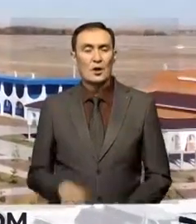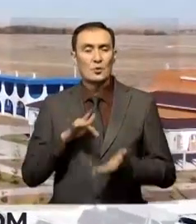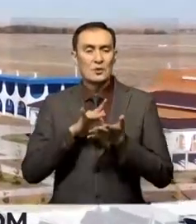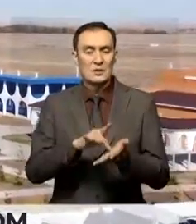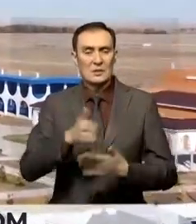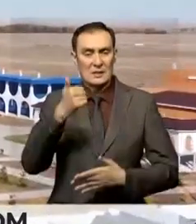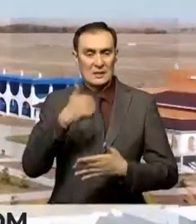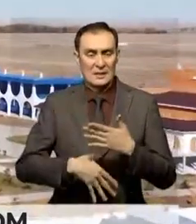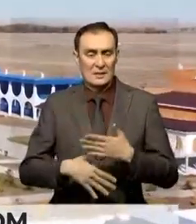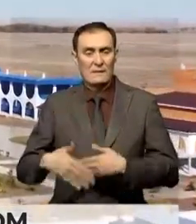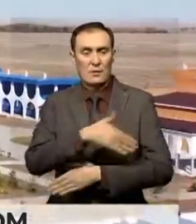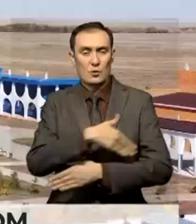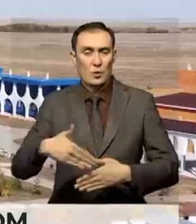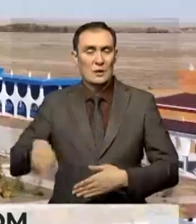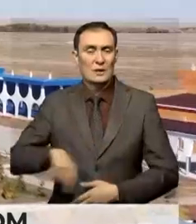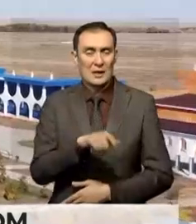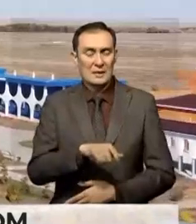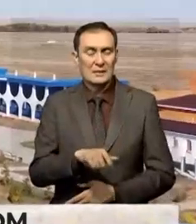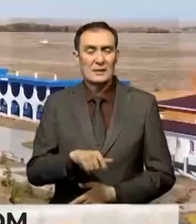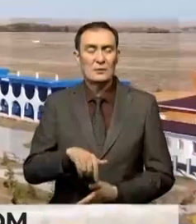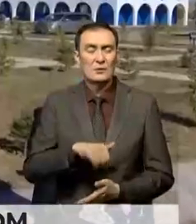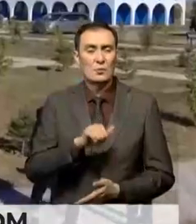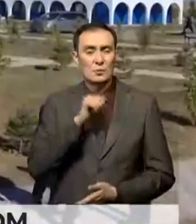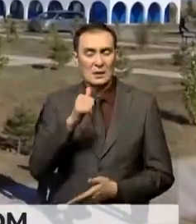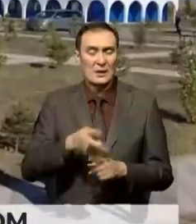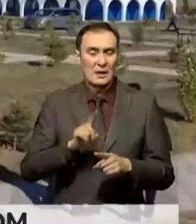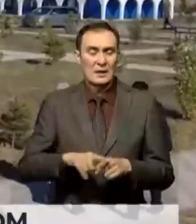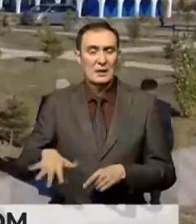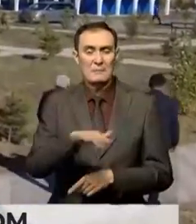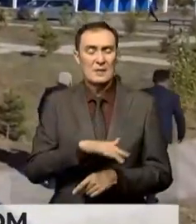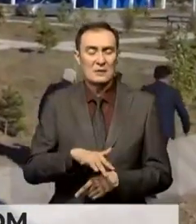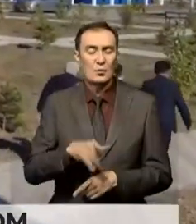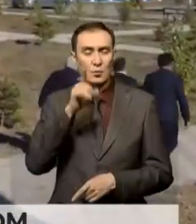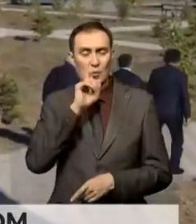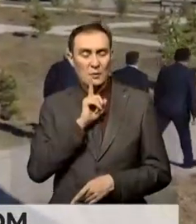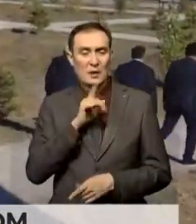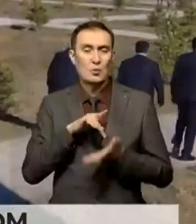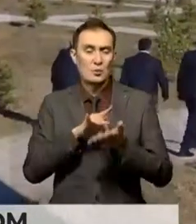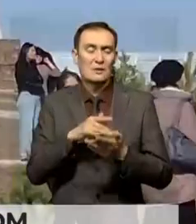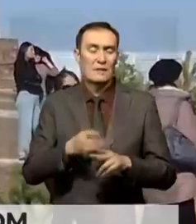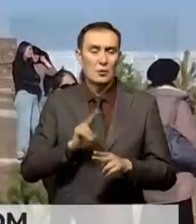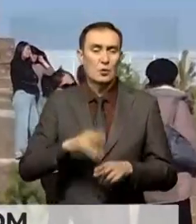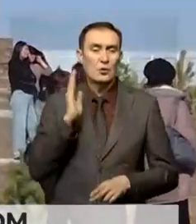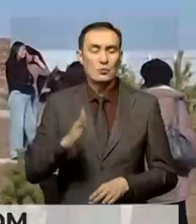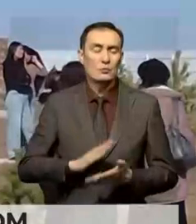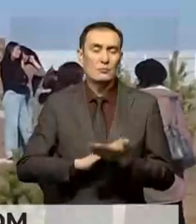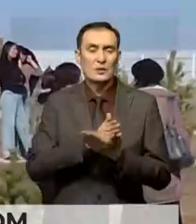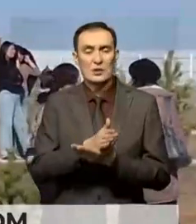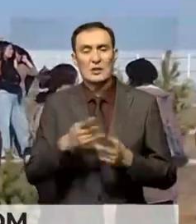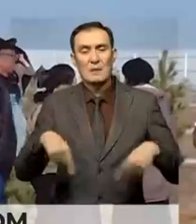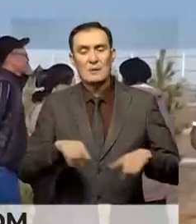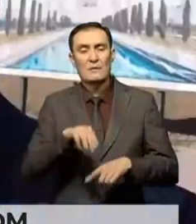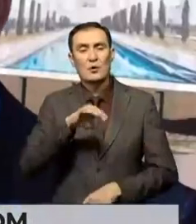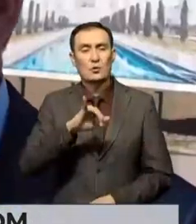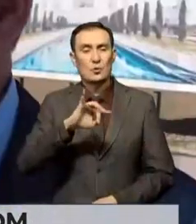Туристический хаб создали вдоль трассы, которая соединяет центр и запад страны. Это место логистически удобно для туристов, которые будут посещать объекты в